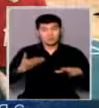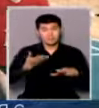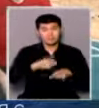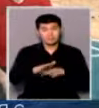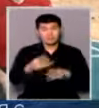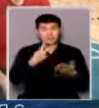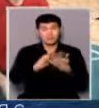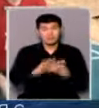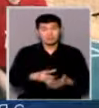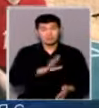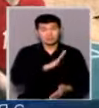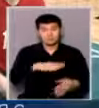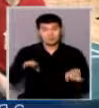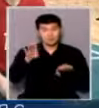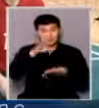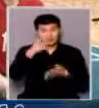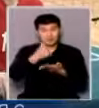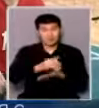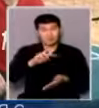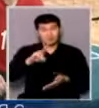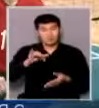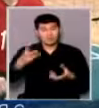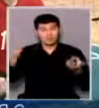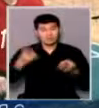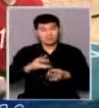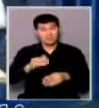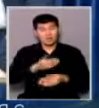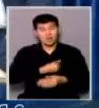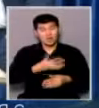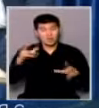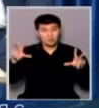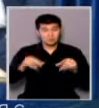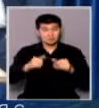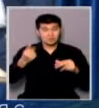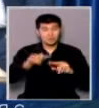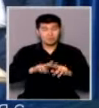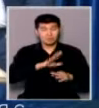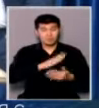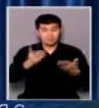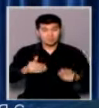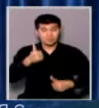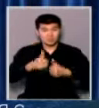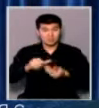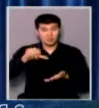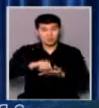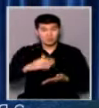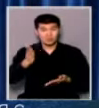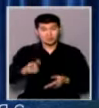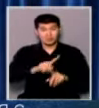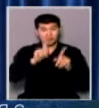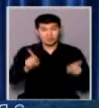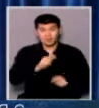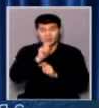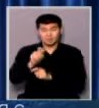для рассмотрения. Также глава региона Махамбет Усмухамбетов, пожелав успехов спортсменов на предстоящих соревнованиях, вручил